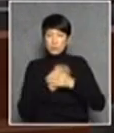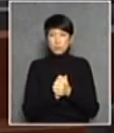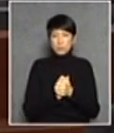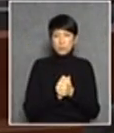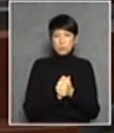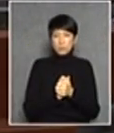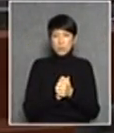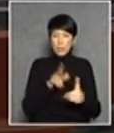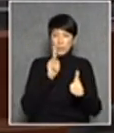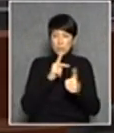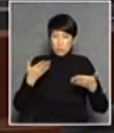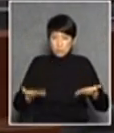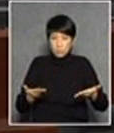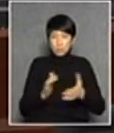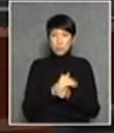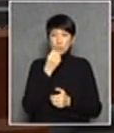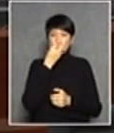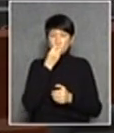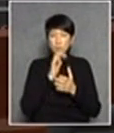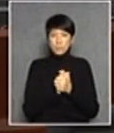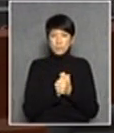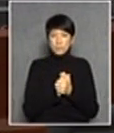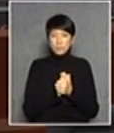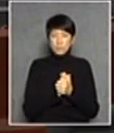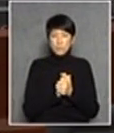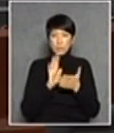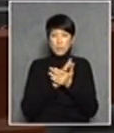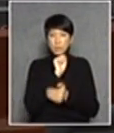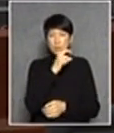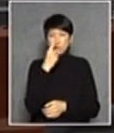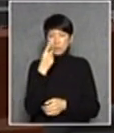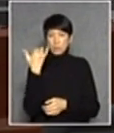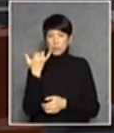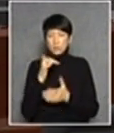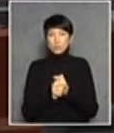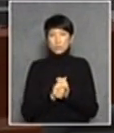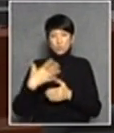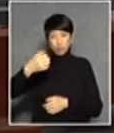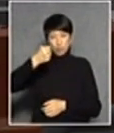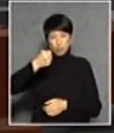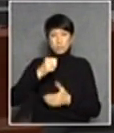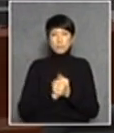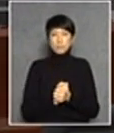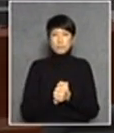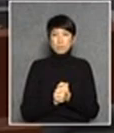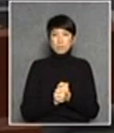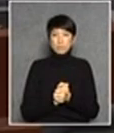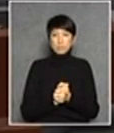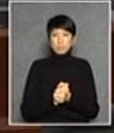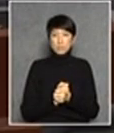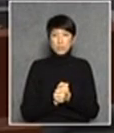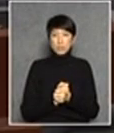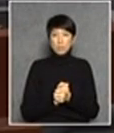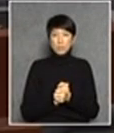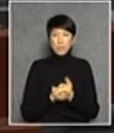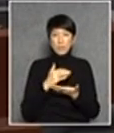通過我哋今次咧，香港獲得呢個2016年嘅 IMO 主辦權，希望通過呢次能夠真正